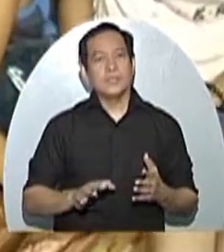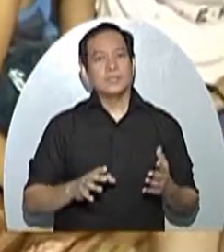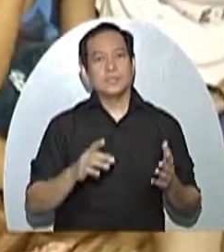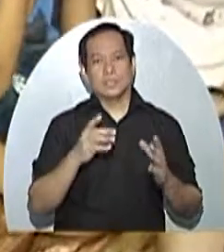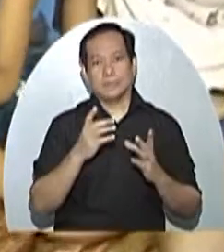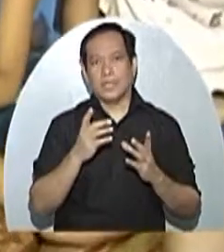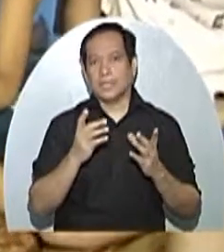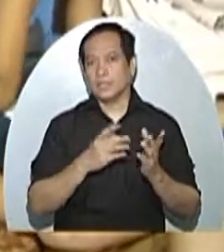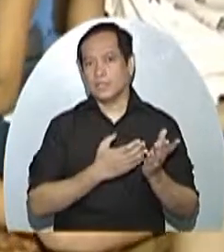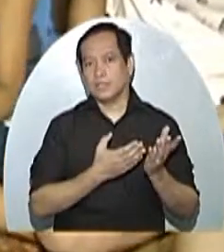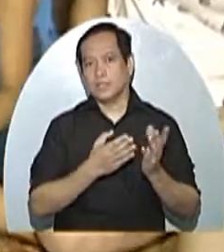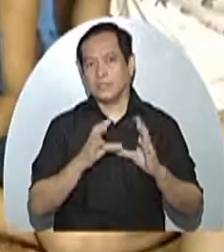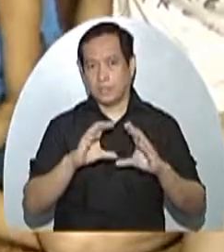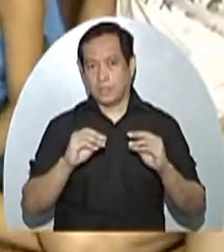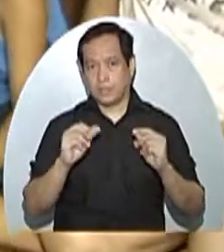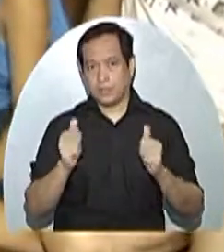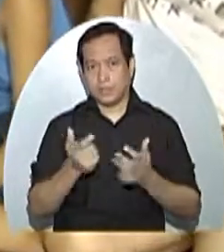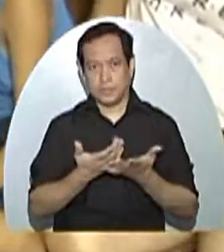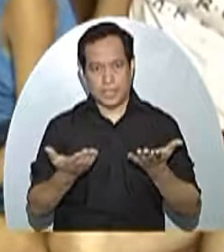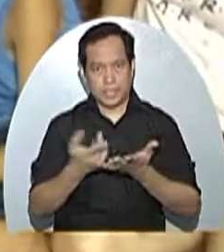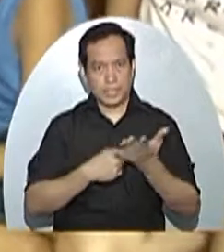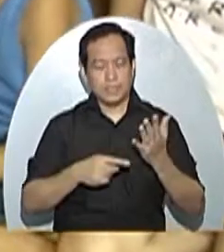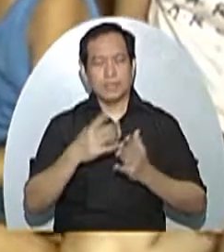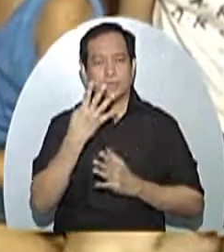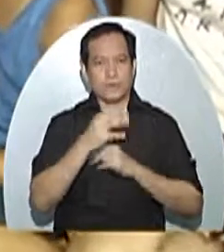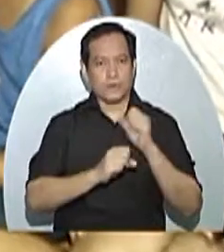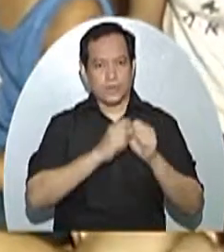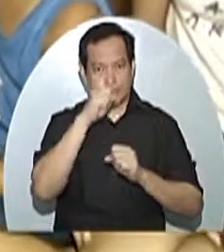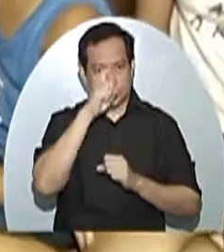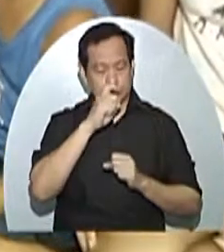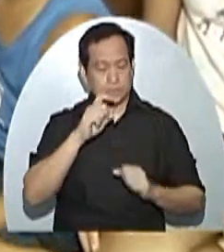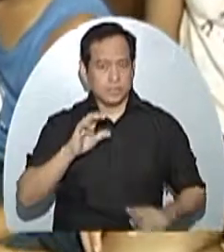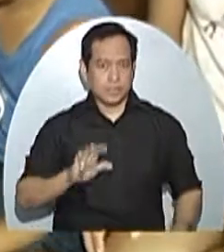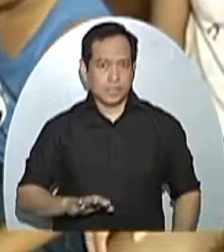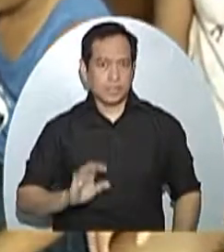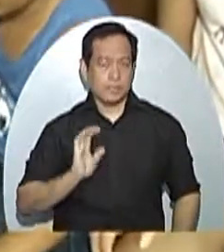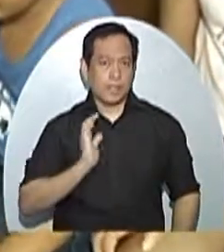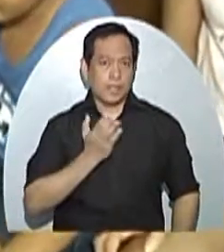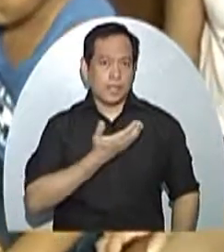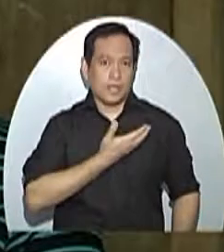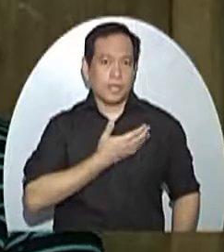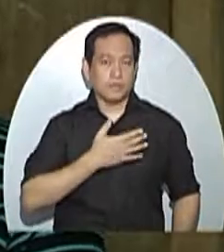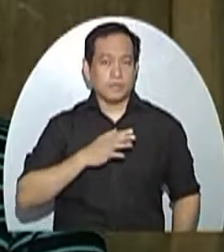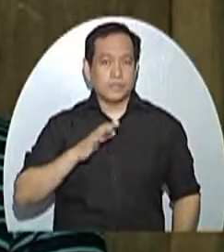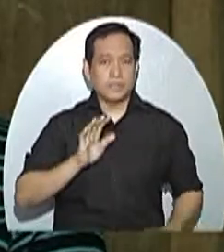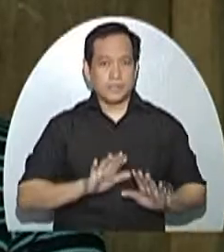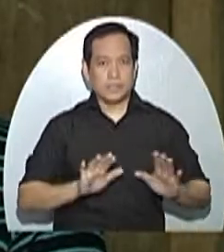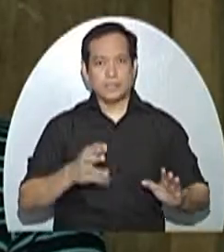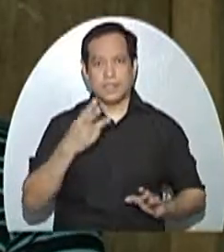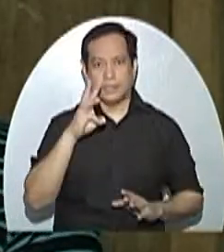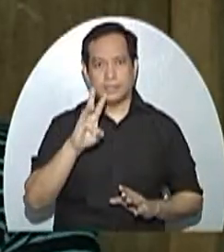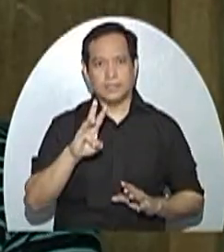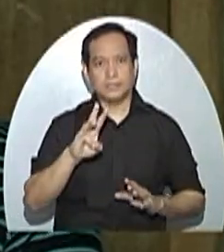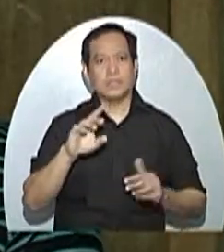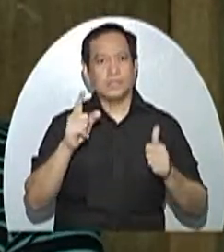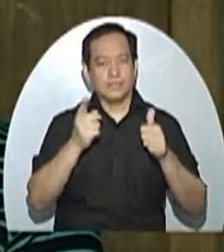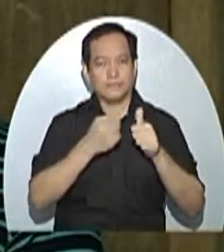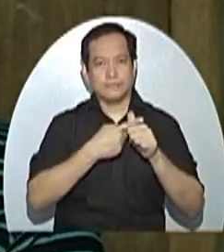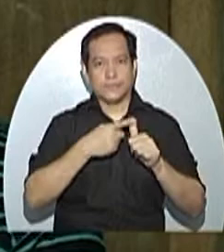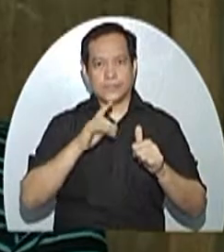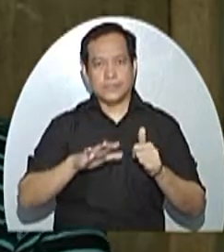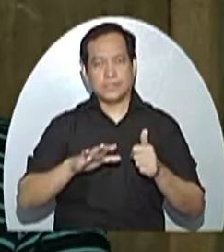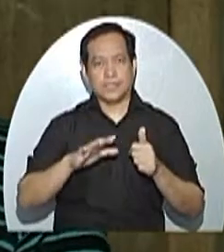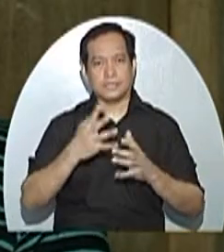anak na si Cedrick. 4 na taong gulang ang bata. Ang anak namin, 6, kaso namatay yung panganay